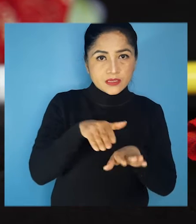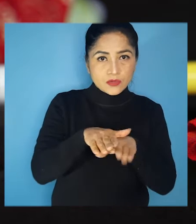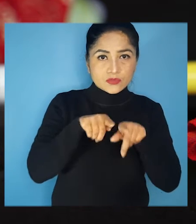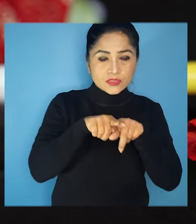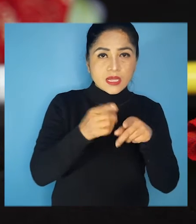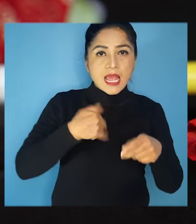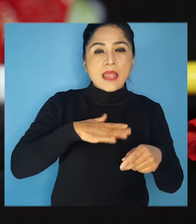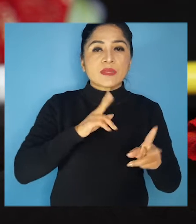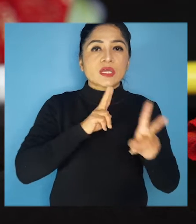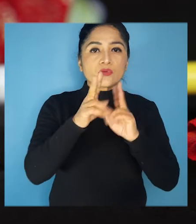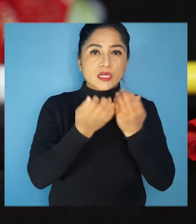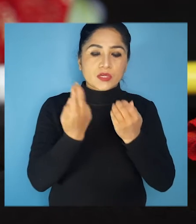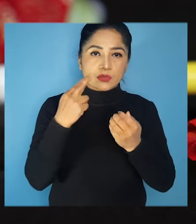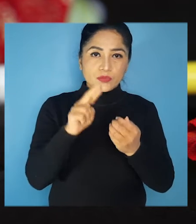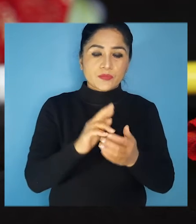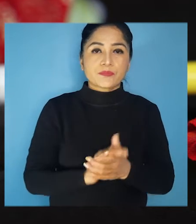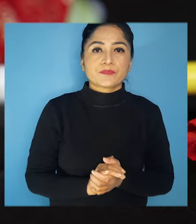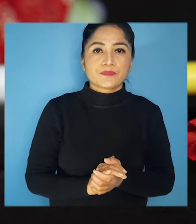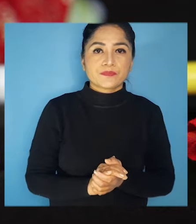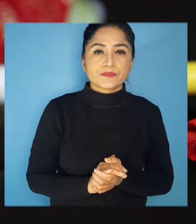व्यक्तिसँग हामीले कुराकानी गरेको थियौँ।